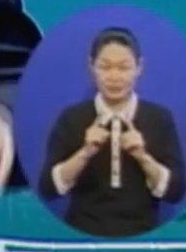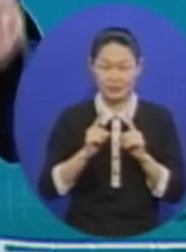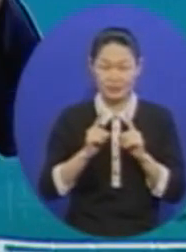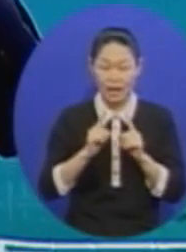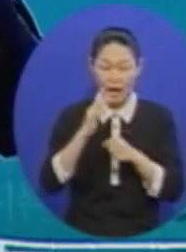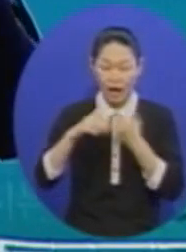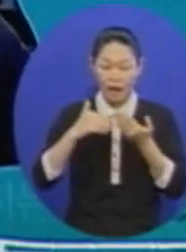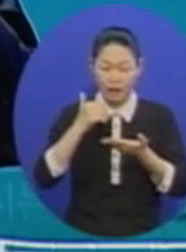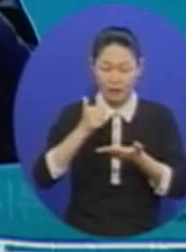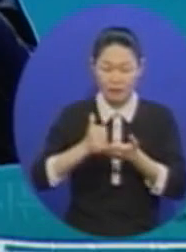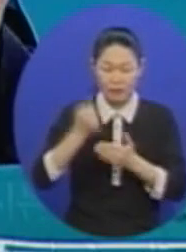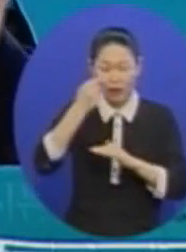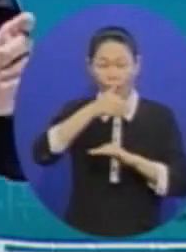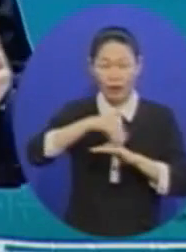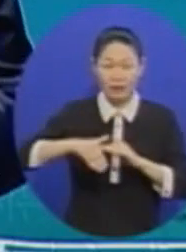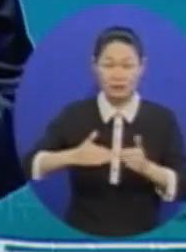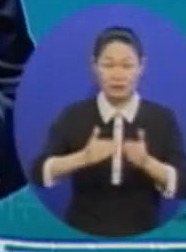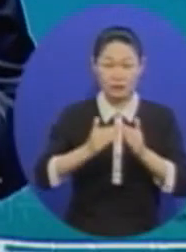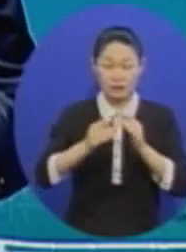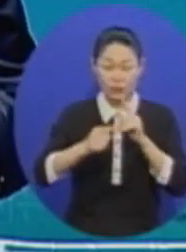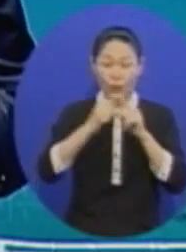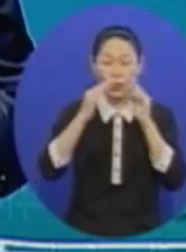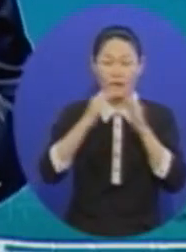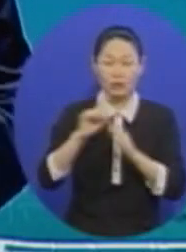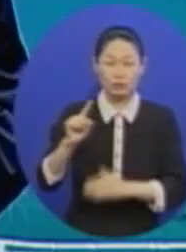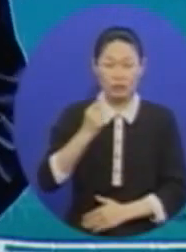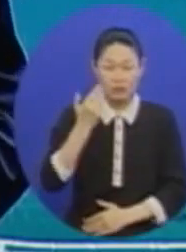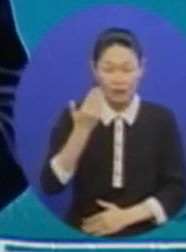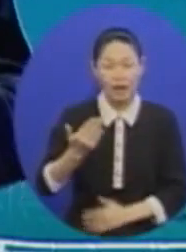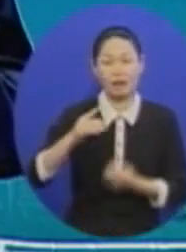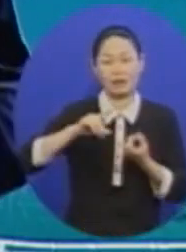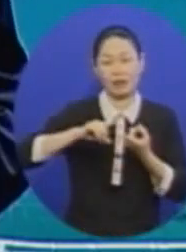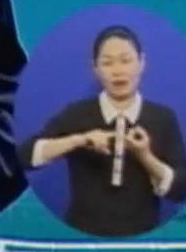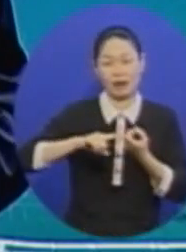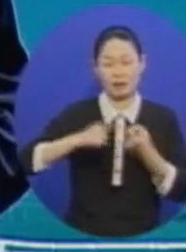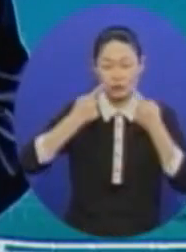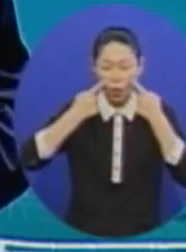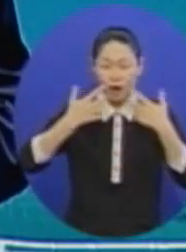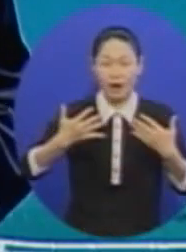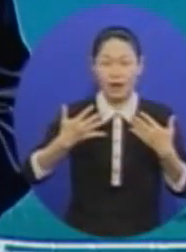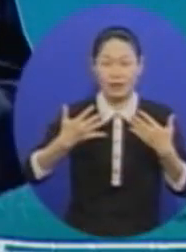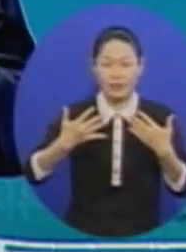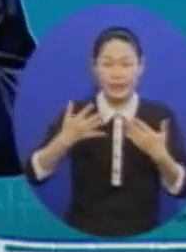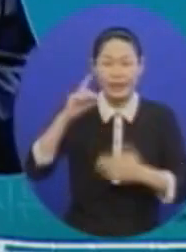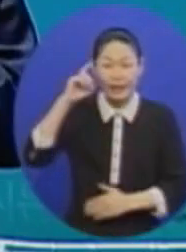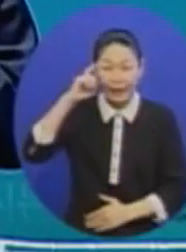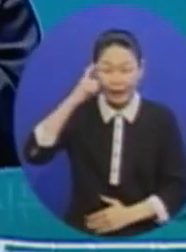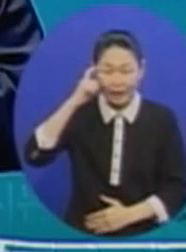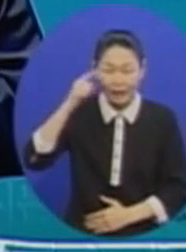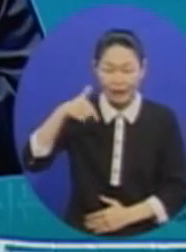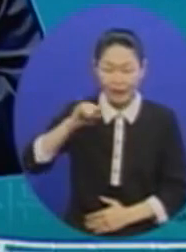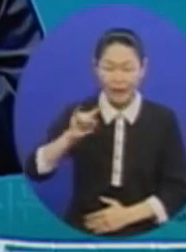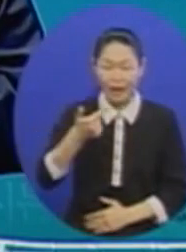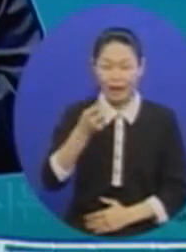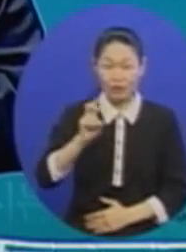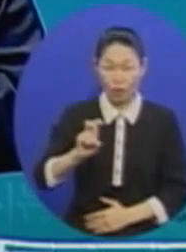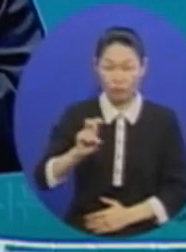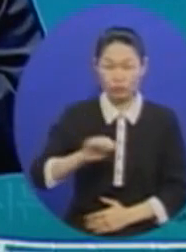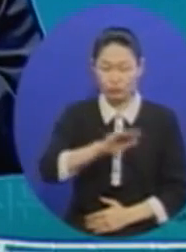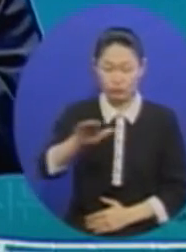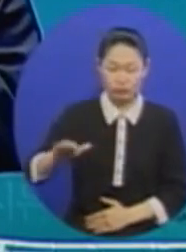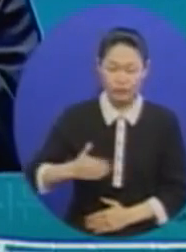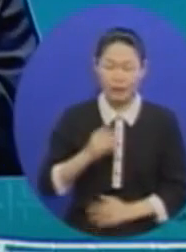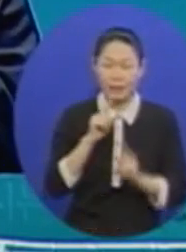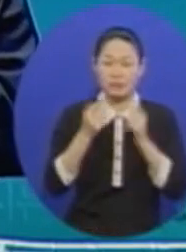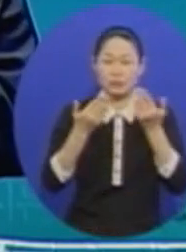하나님이 계획하시는 교회는 어떤 교회인가 하는 것에 대한 정확한 개념을 우리에게 말씀해 주고 있습니다